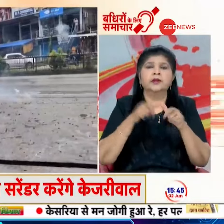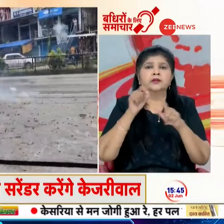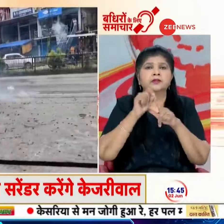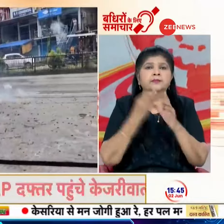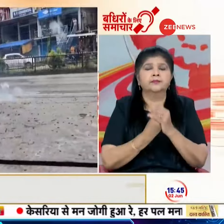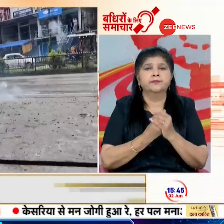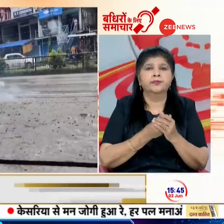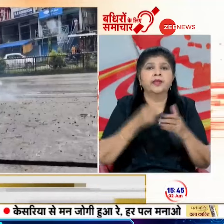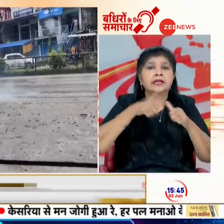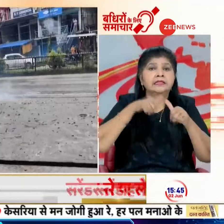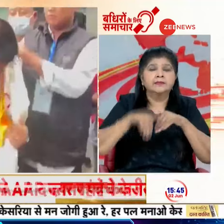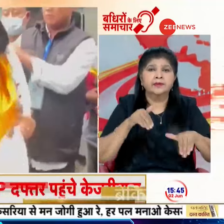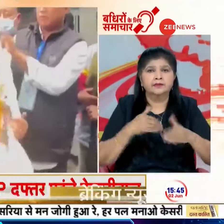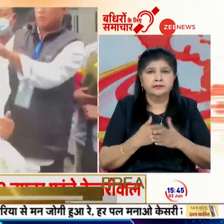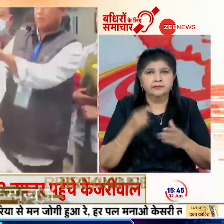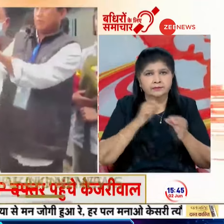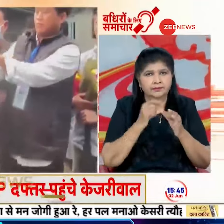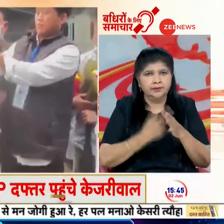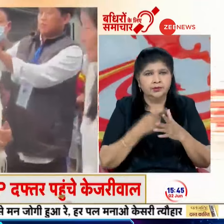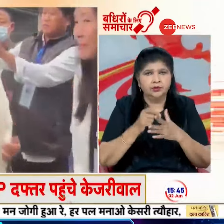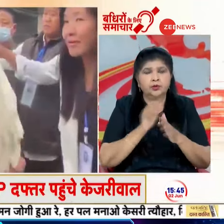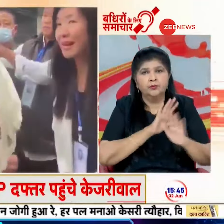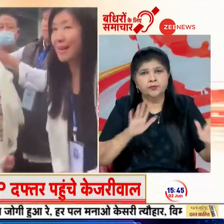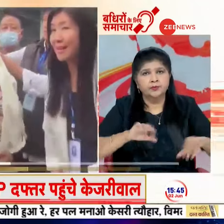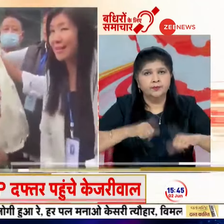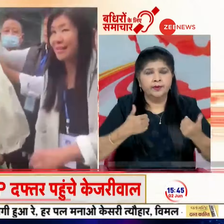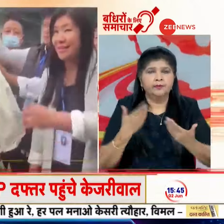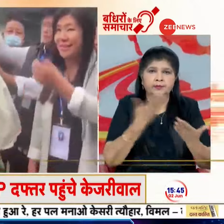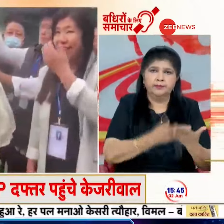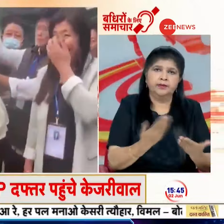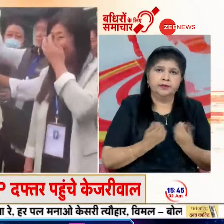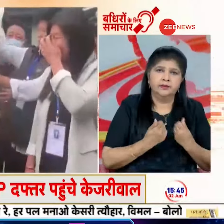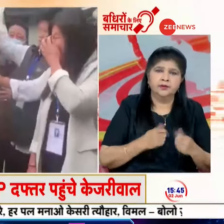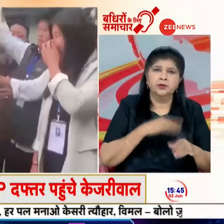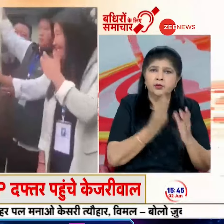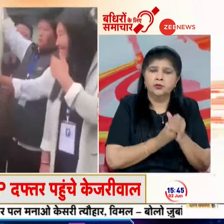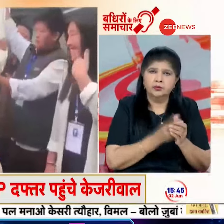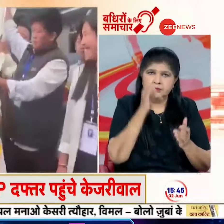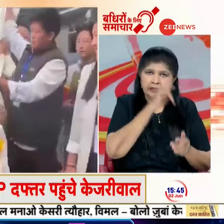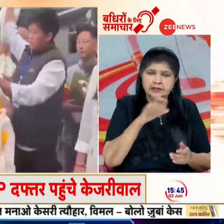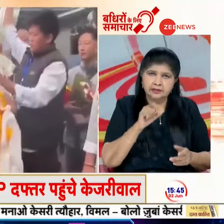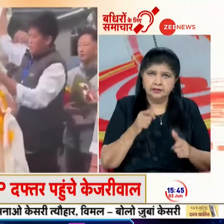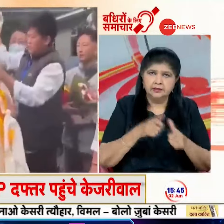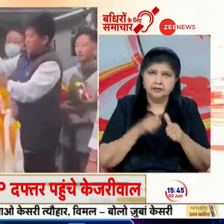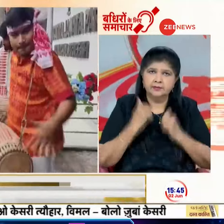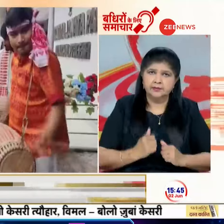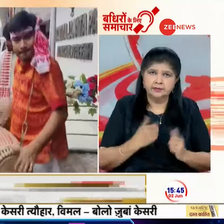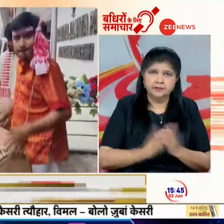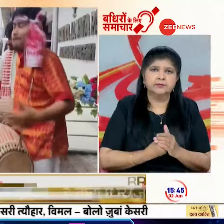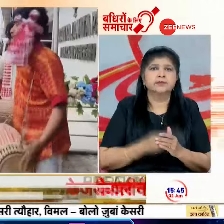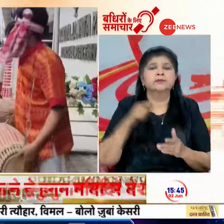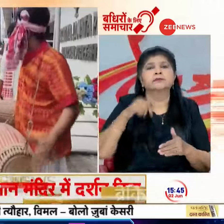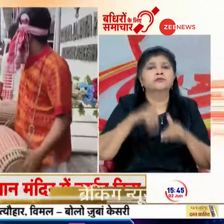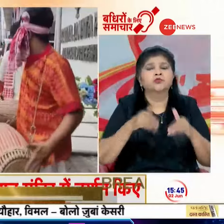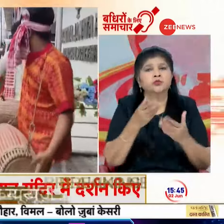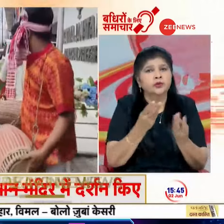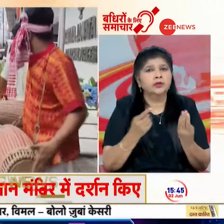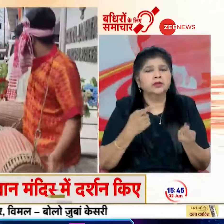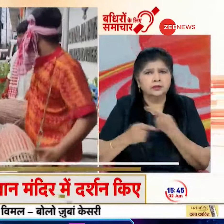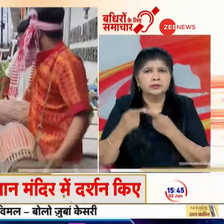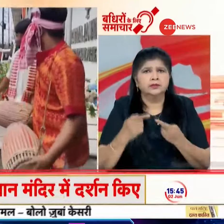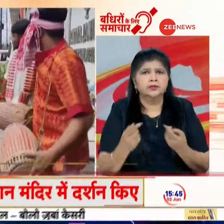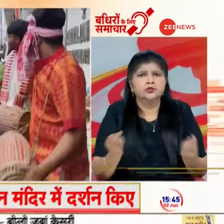अरुणाचल प्रदेश के विधानसभा चुनाव में बीजेपी को पूर्ण बहुमत मिल गया है। कुल 60 विधानसभा सीटों पर वोटों की गिनती